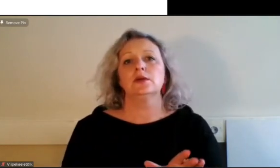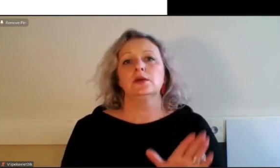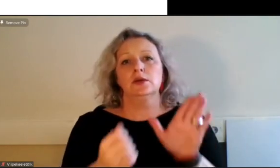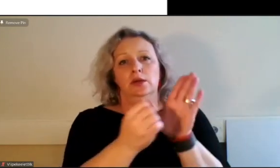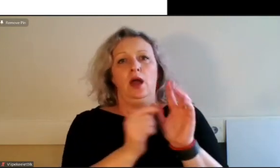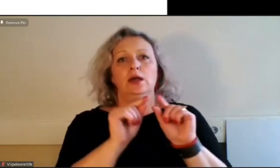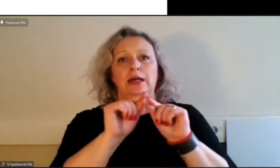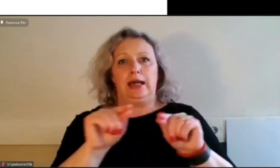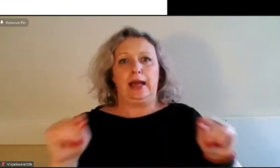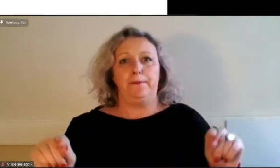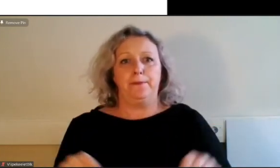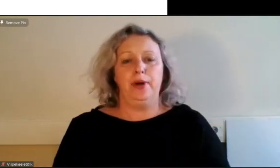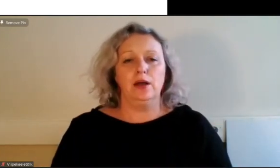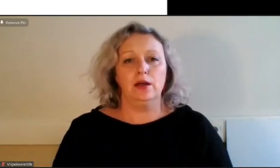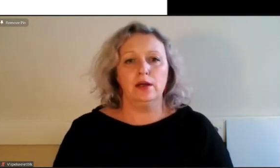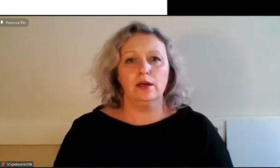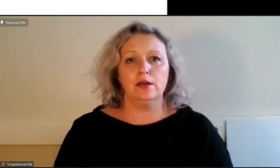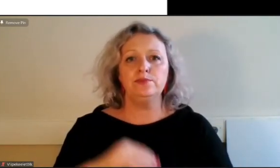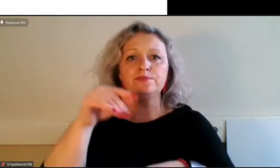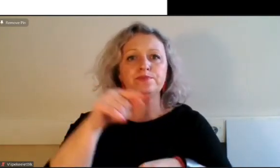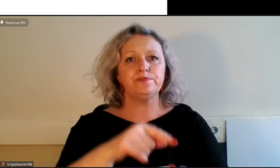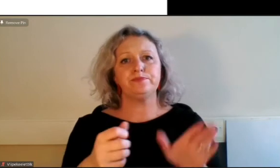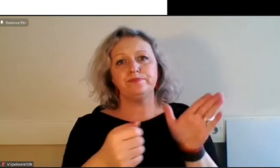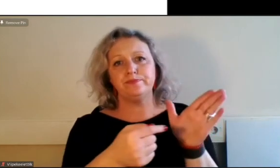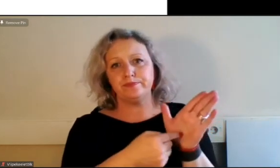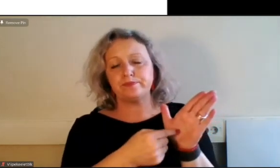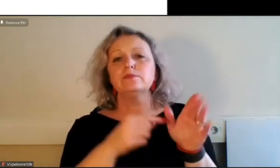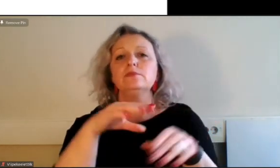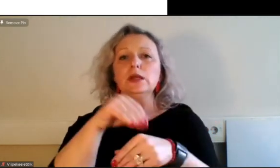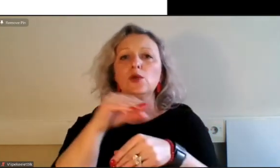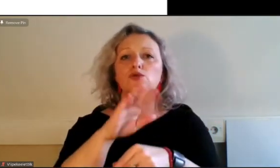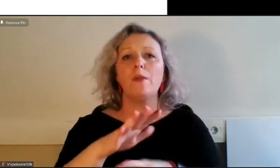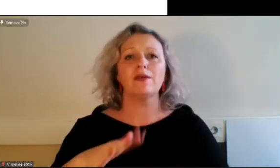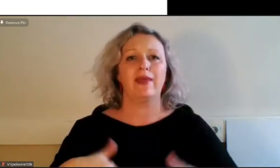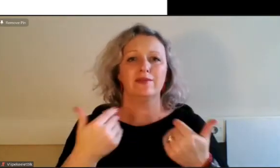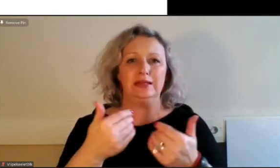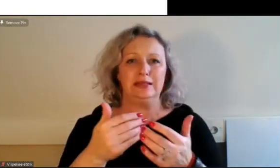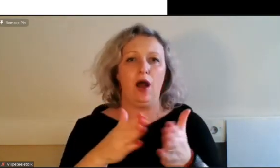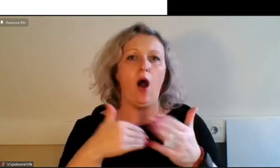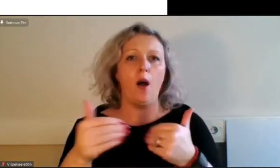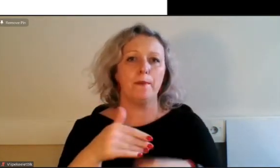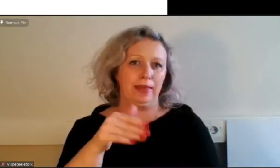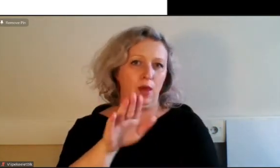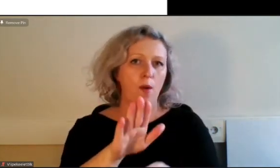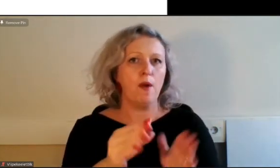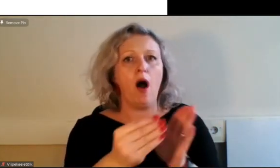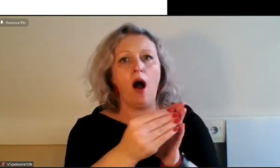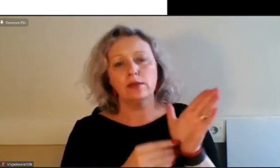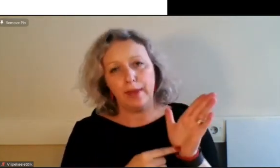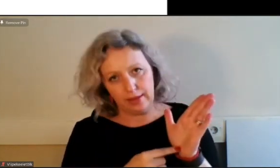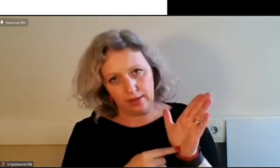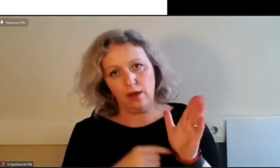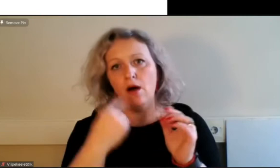läheb, aga ka vaktsineeritud inimesed, kui nad saavad 1 vaktsiinidoosi, nad hüppavad siit graafikult, kus on